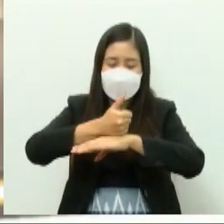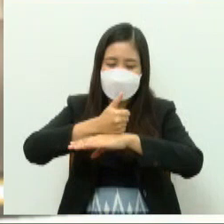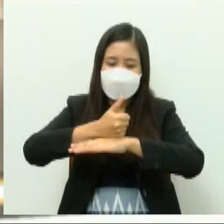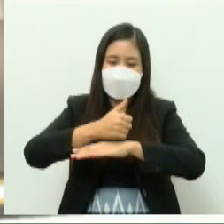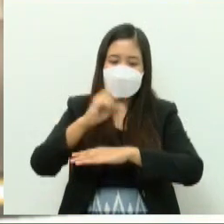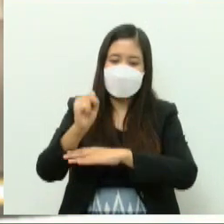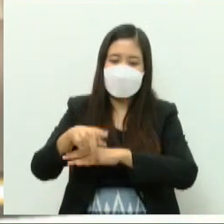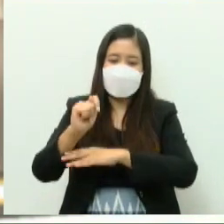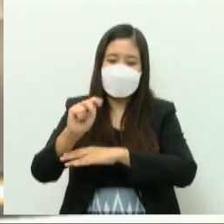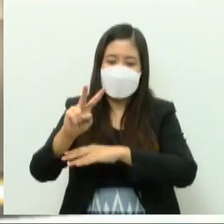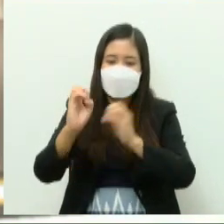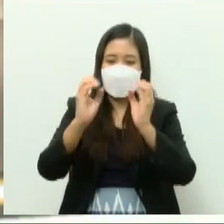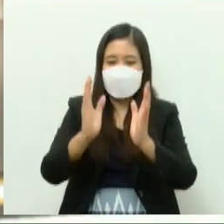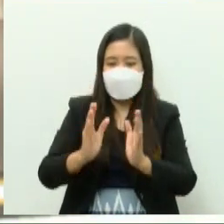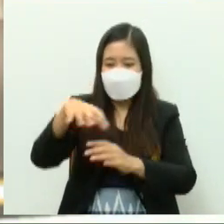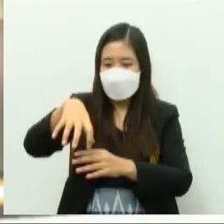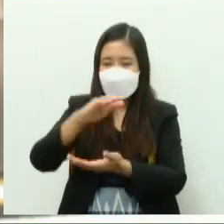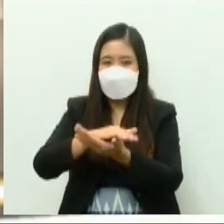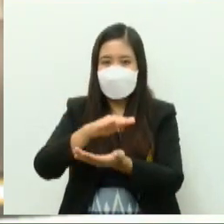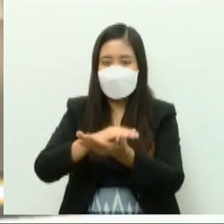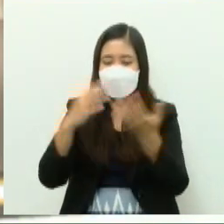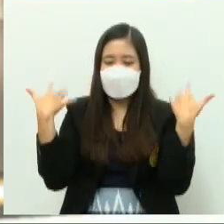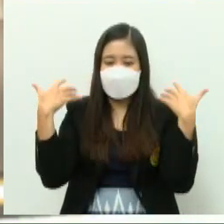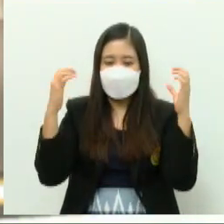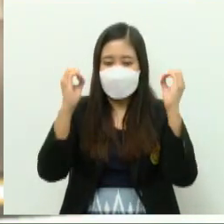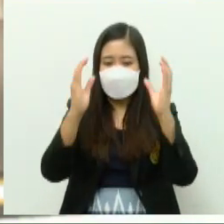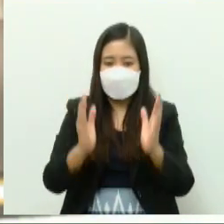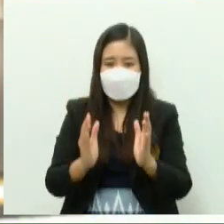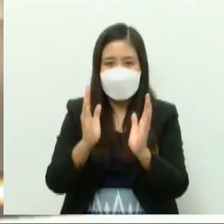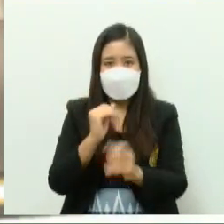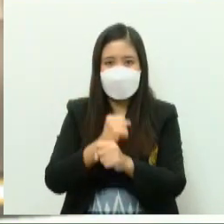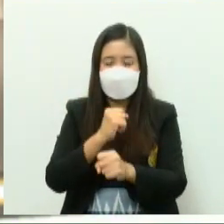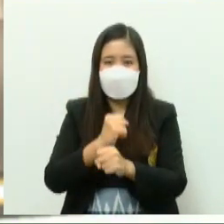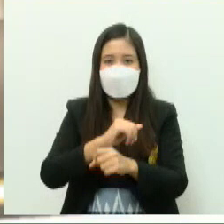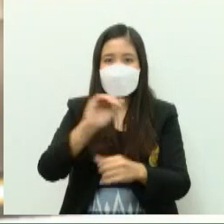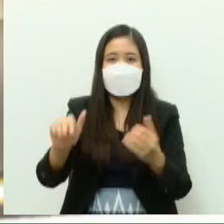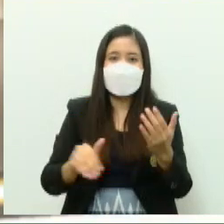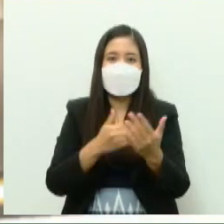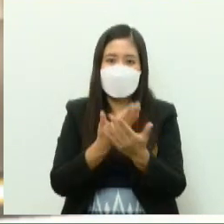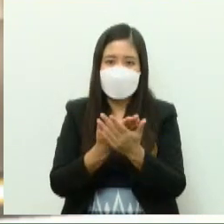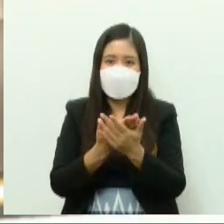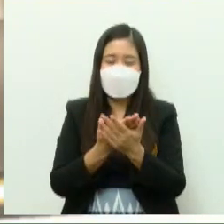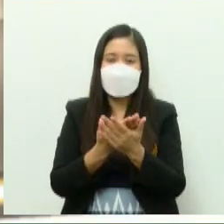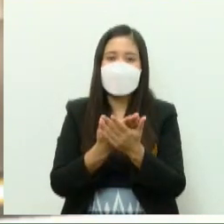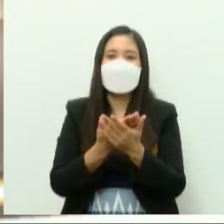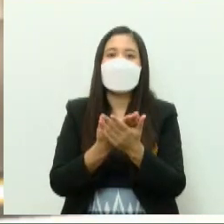ผู้บริหารสถานศึกษาตลอดจนข้าราชการครูบุคลากรทางการศึกษาในสังกัดทุกท่านนะครับตลอ